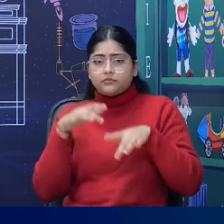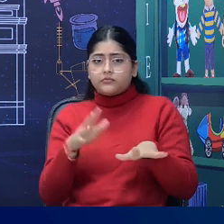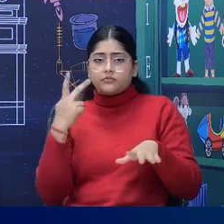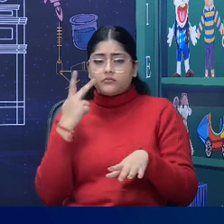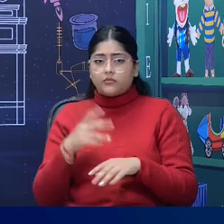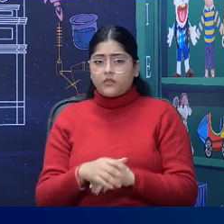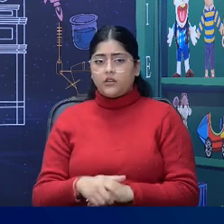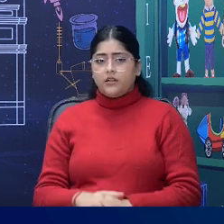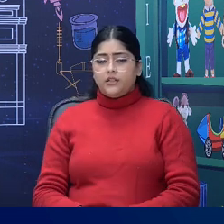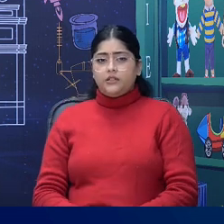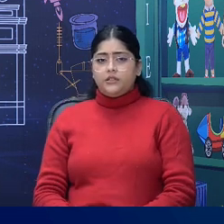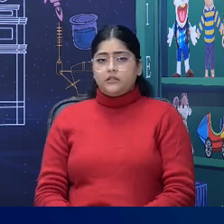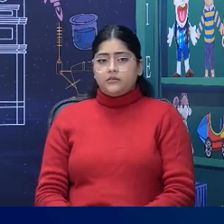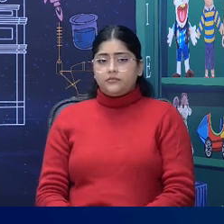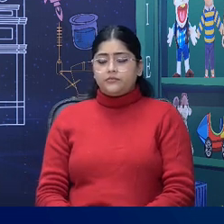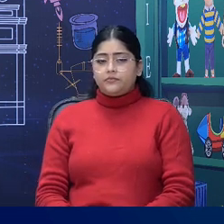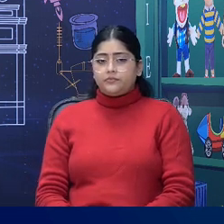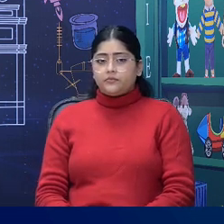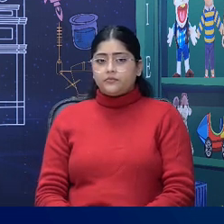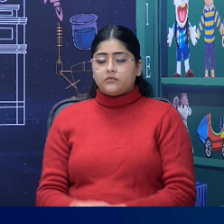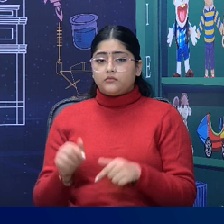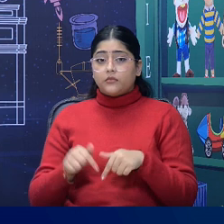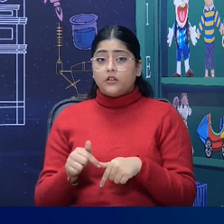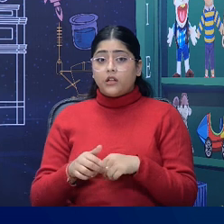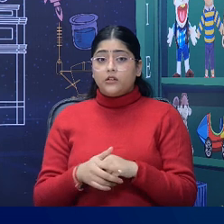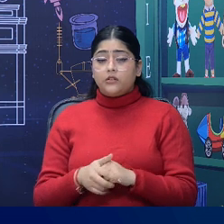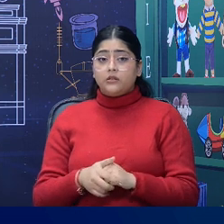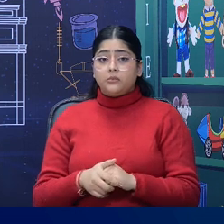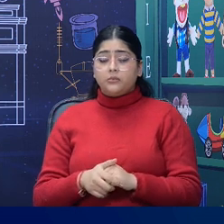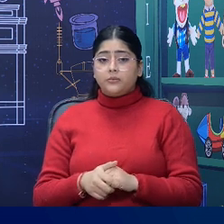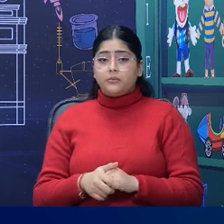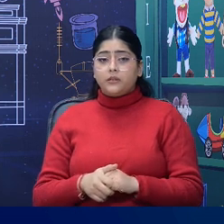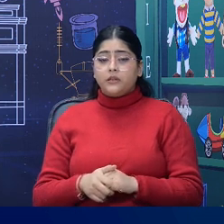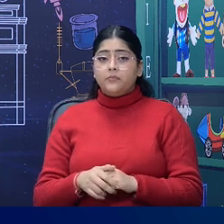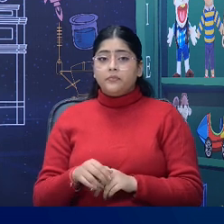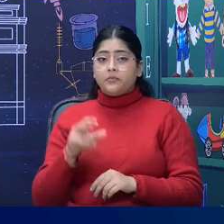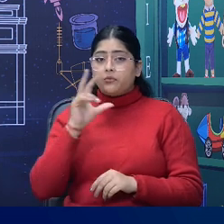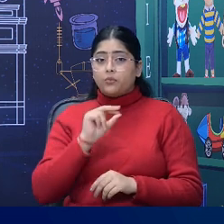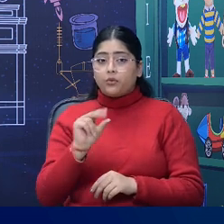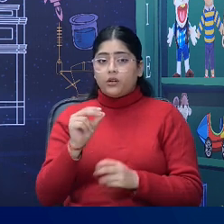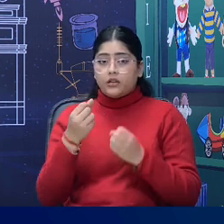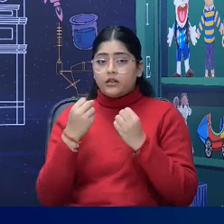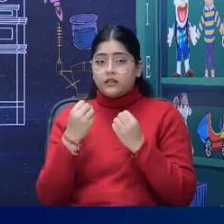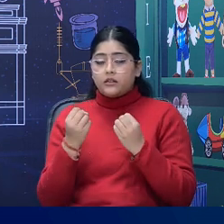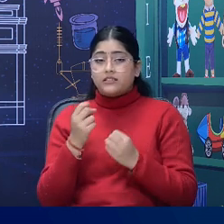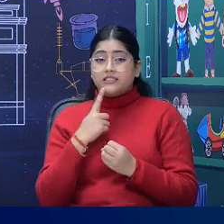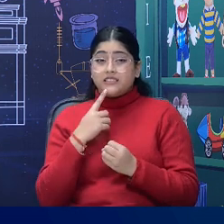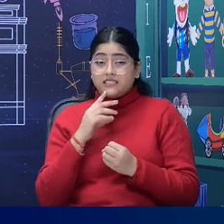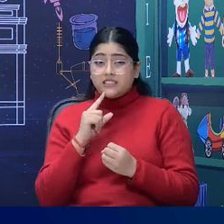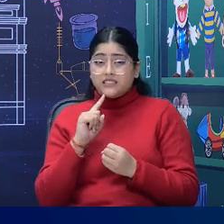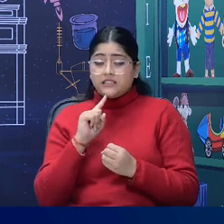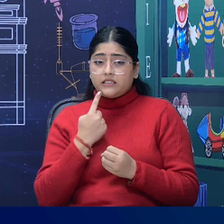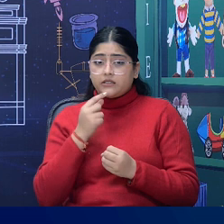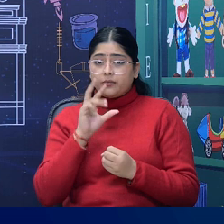ना अब उन्होंने क्या किया गंभीर वाणी में प्रवचन शुरू किया जैसे आकाश से कोई रहस्यमय